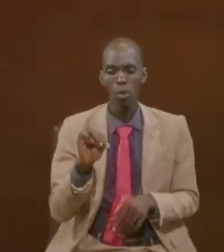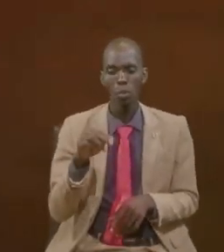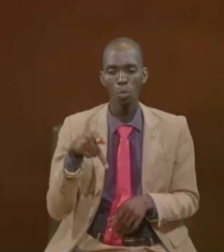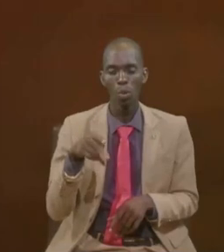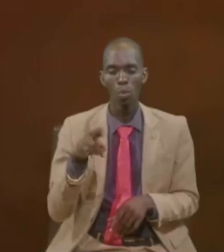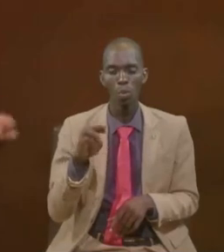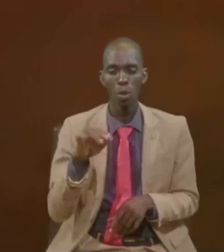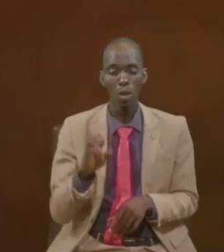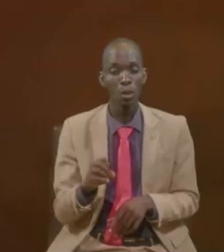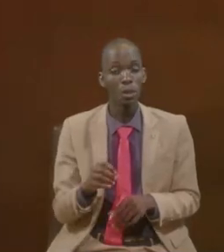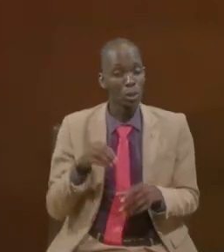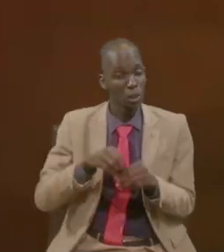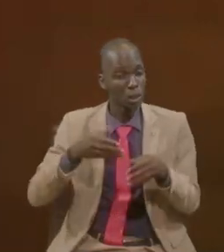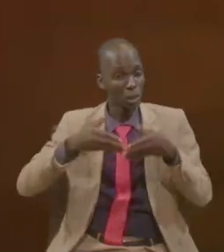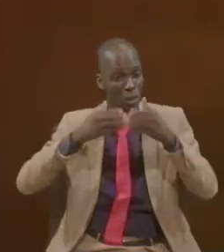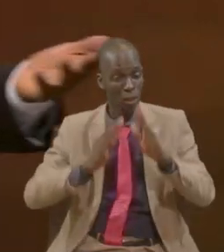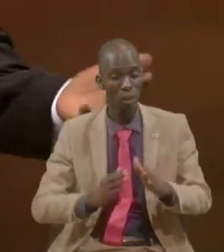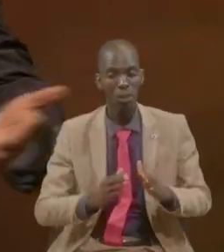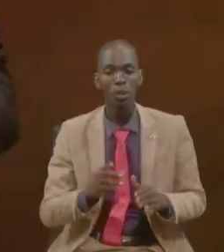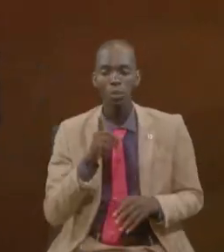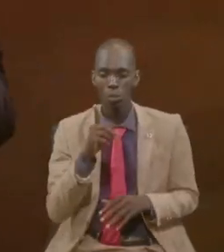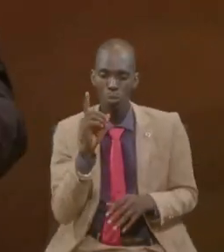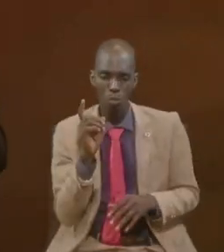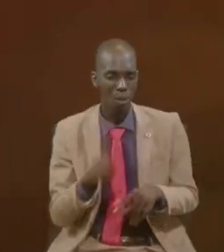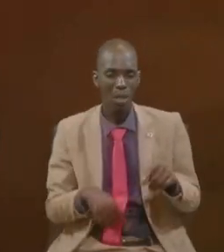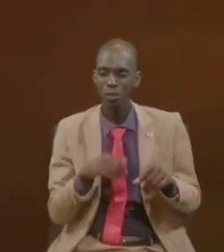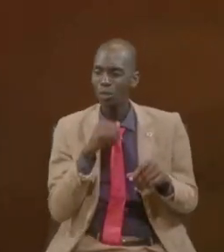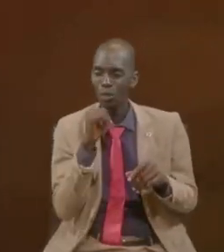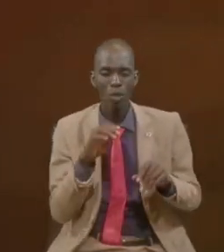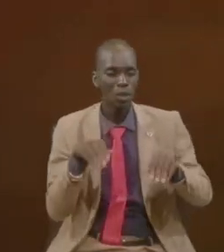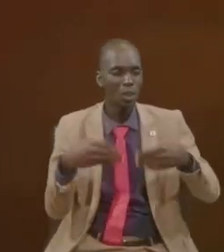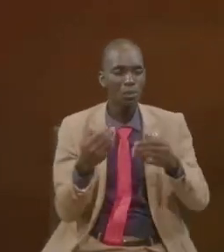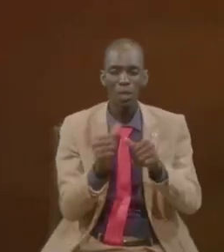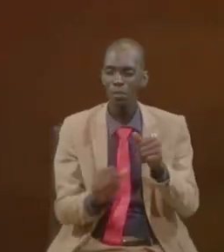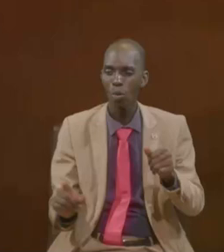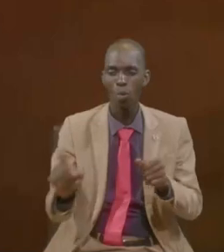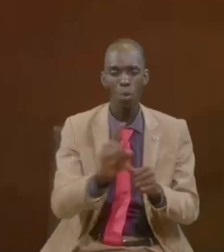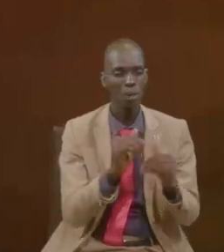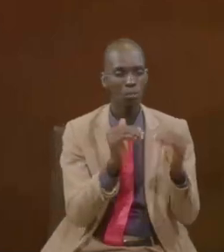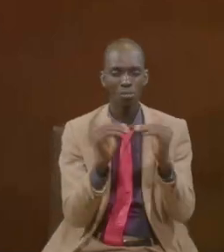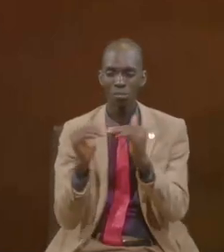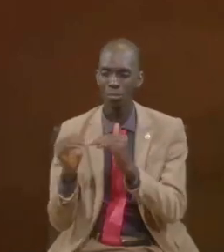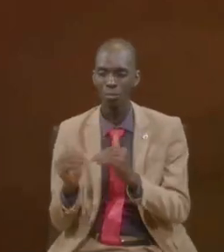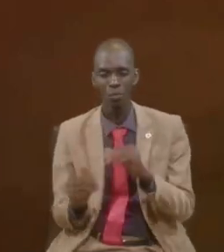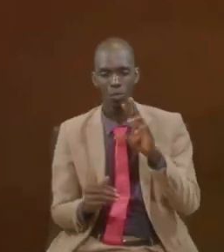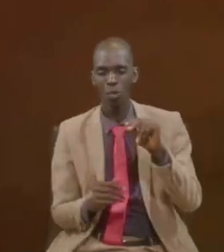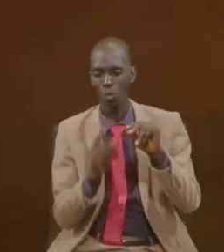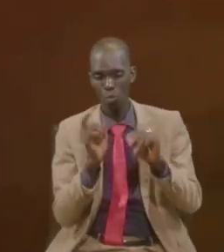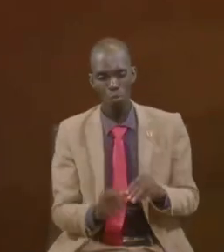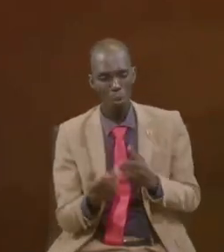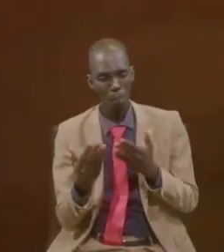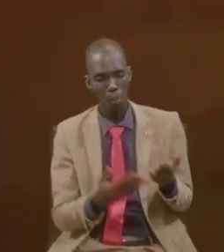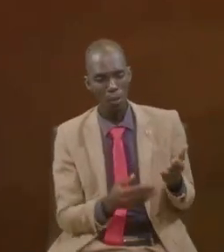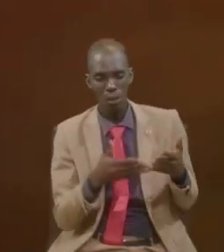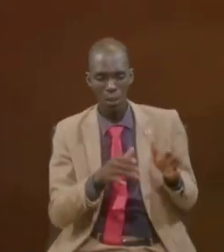leadership, il faut jouer de favoritisme. on ne doit pas traiter tout le monde au même niveau.